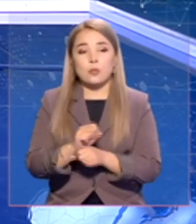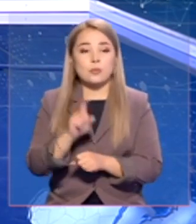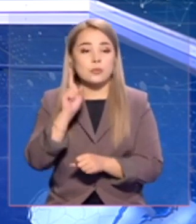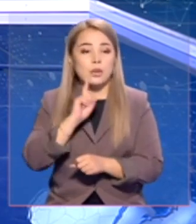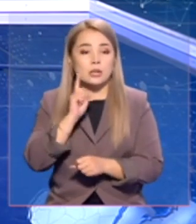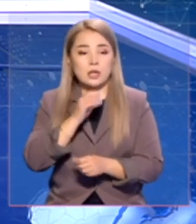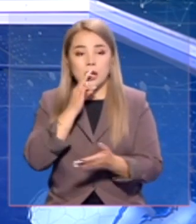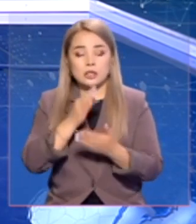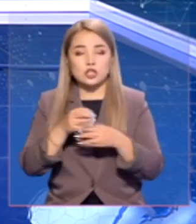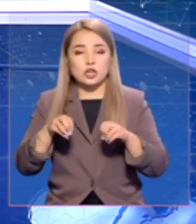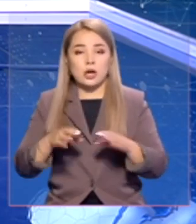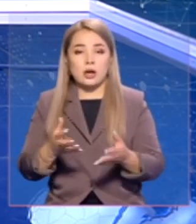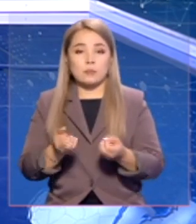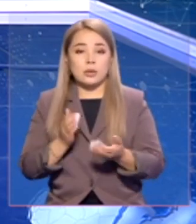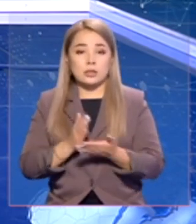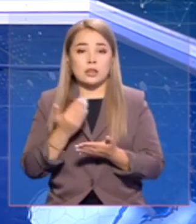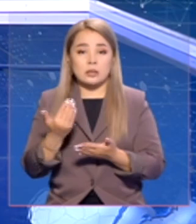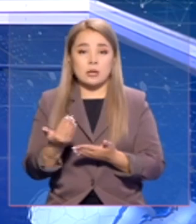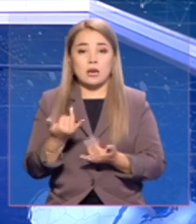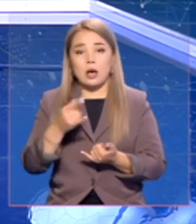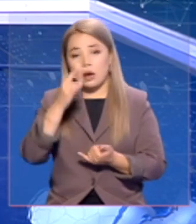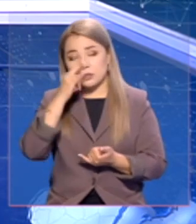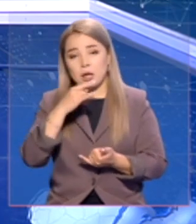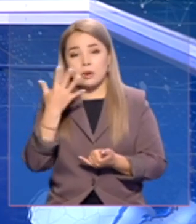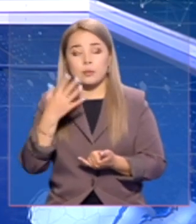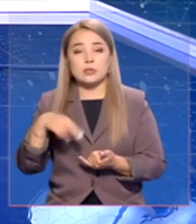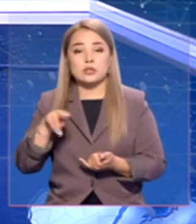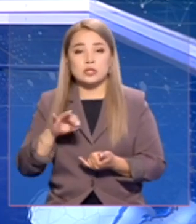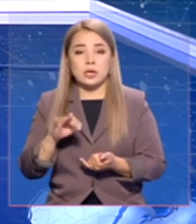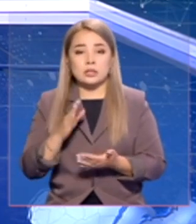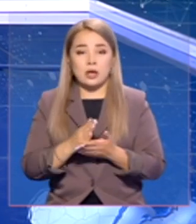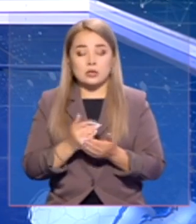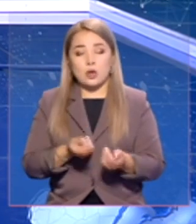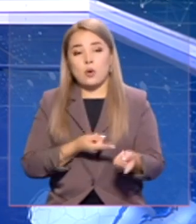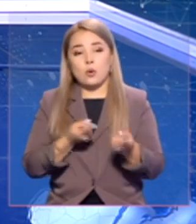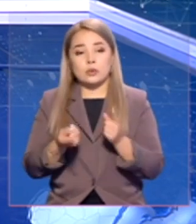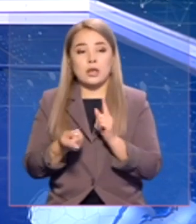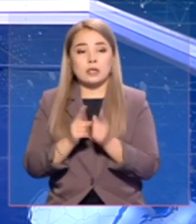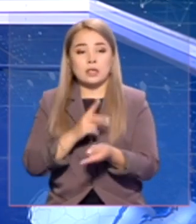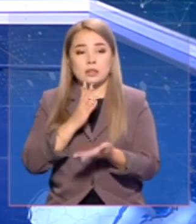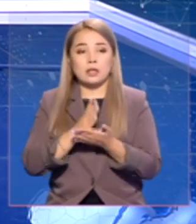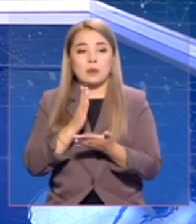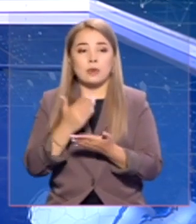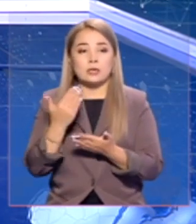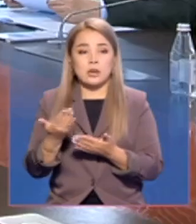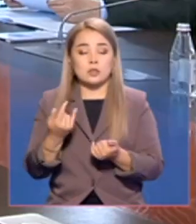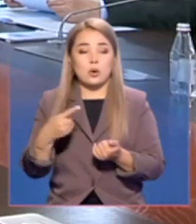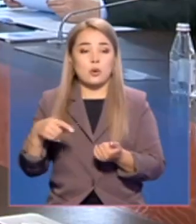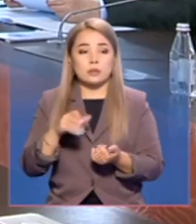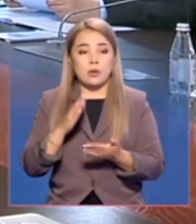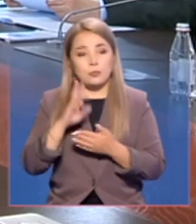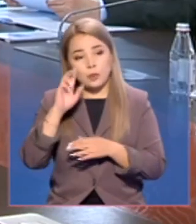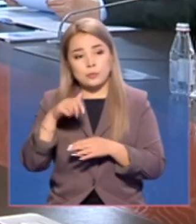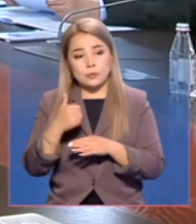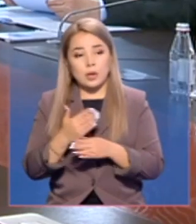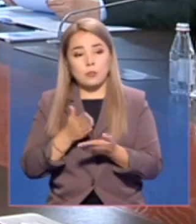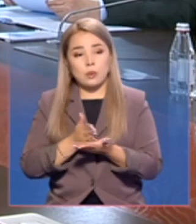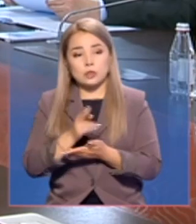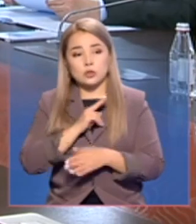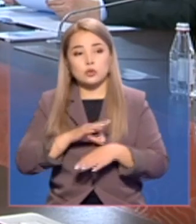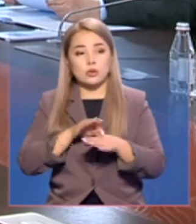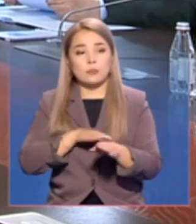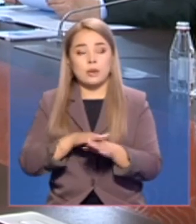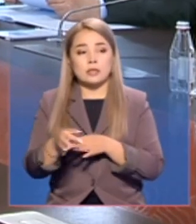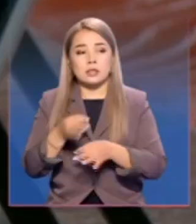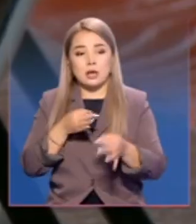тұру туралы шешім қабылдаған. Ал Қазақстан 5G-ге көшуге дайындалып жатыр. Осы аптада үкімет осы бағыт бойынша